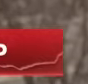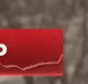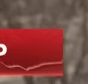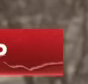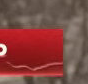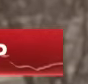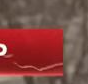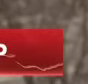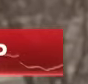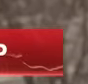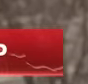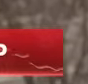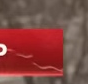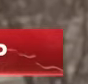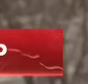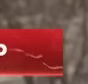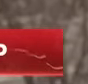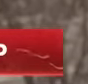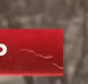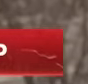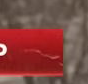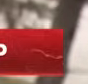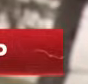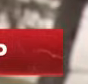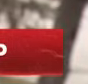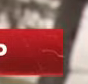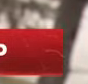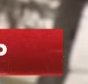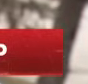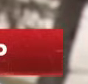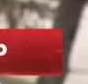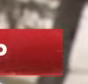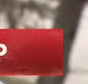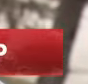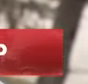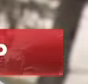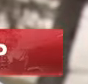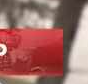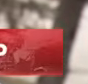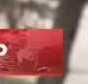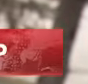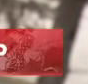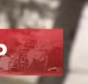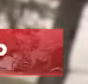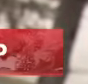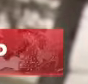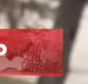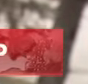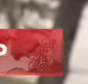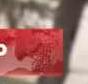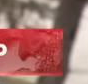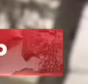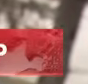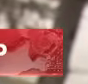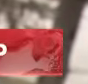Алматыда 22 жастағы қызды танысы алдап, ішімдік ішкізіп, зорлық көрсеткен. У него дома находясь. Мені өз үйіне апарды, есімді